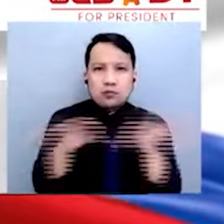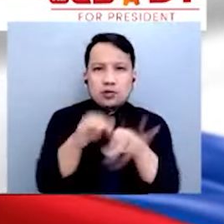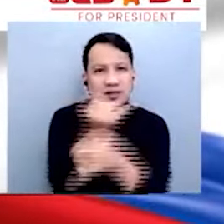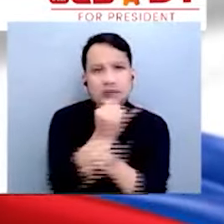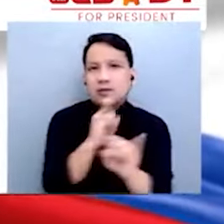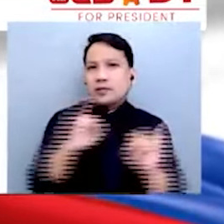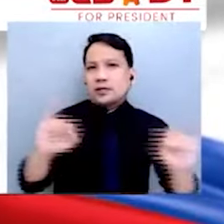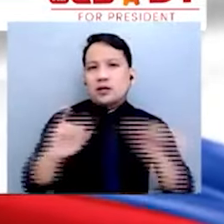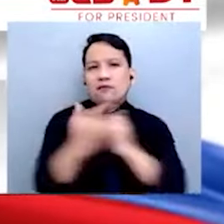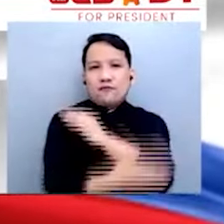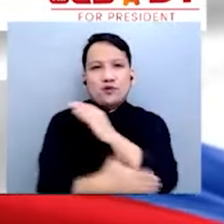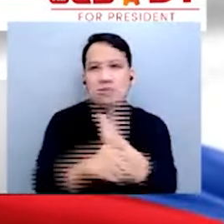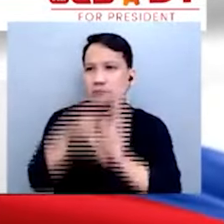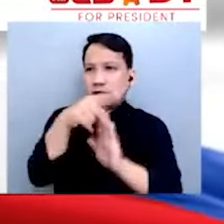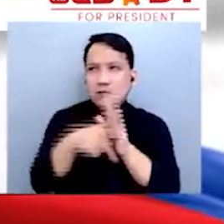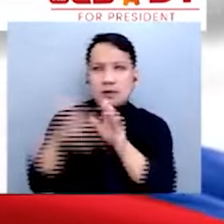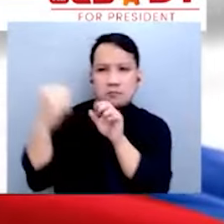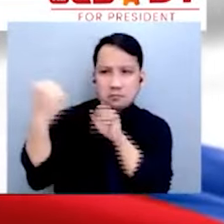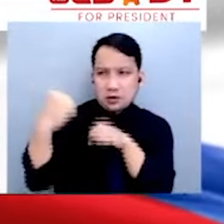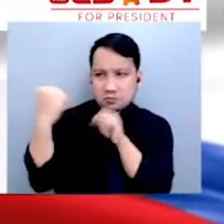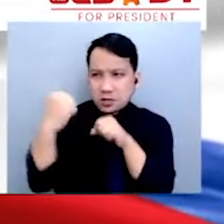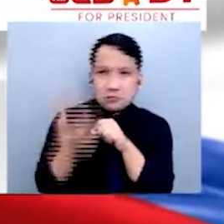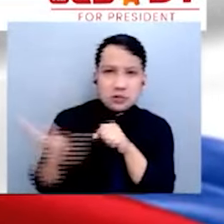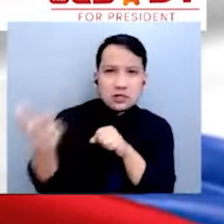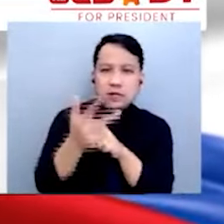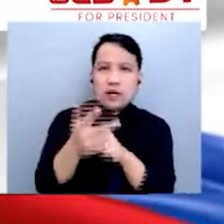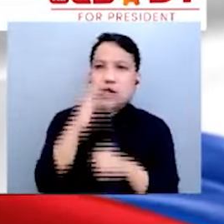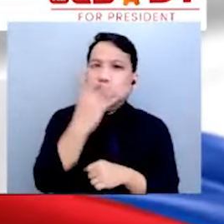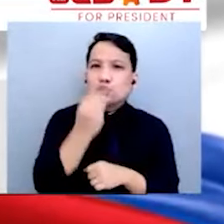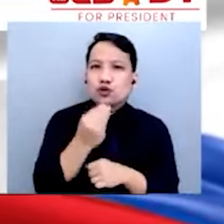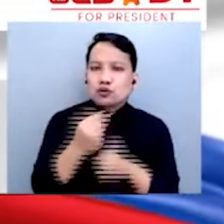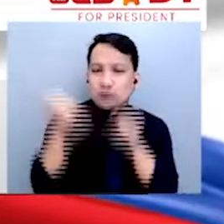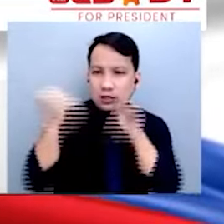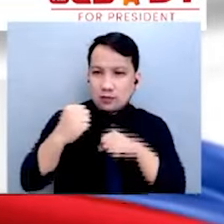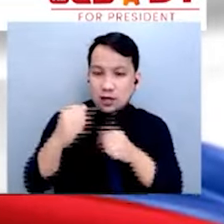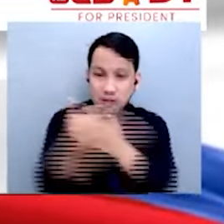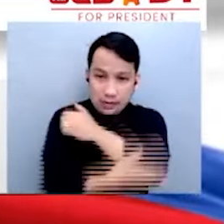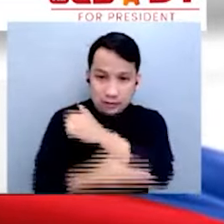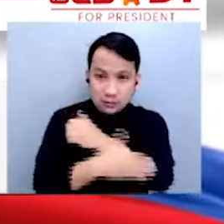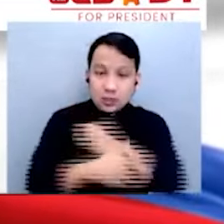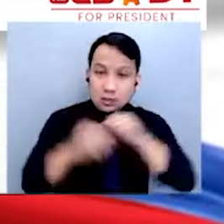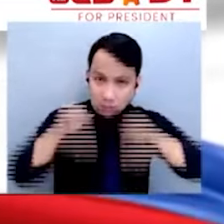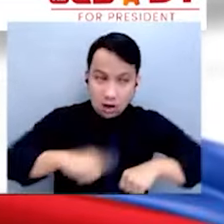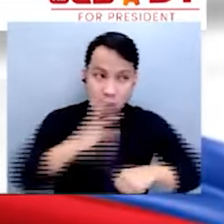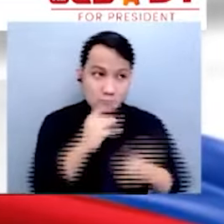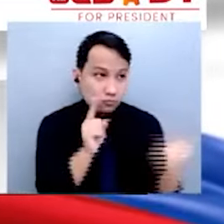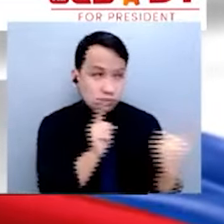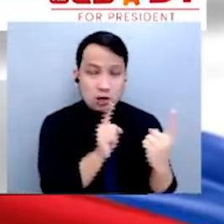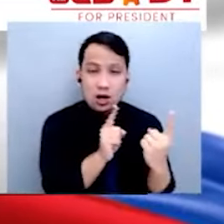policy. Makipagkasundo lamang tayo sa mga taong kumikilala o sa mga bansa na kumikilala sa ating